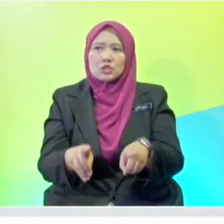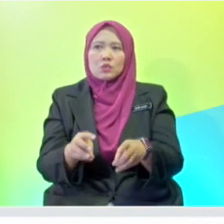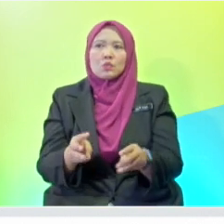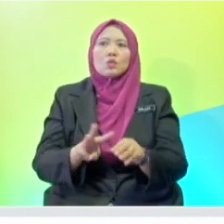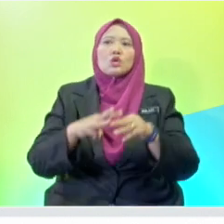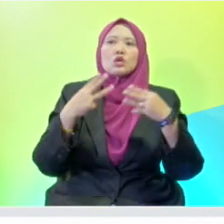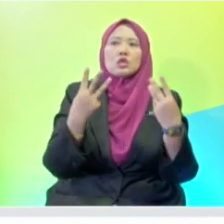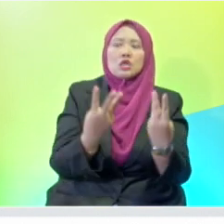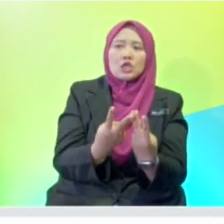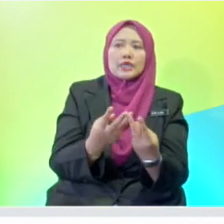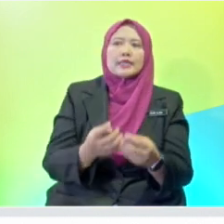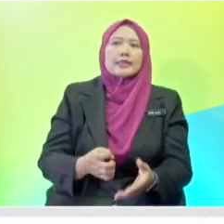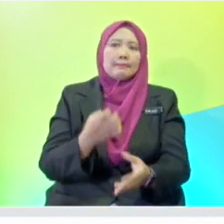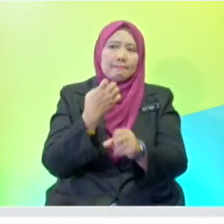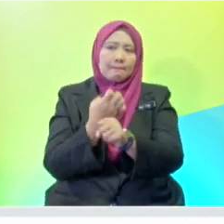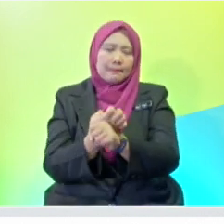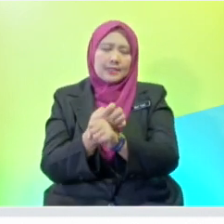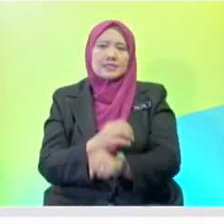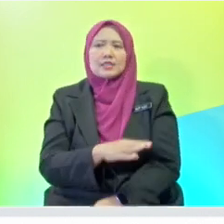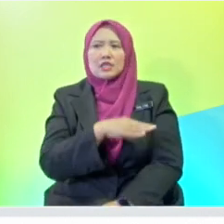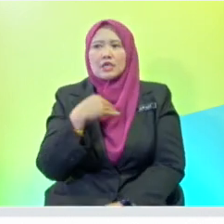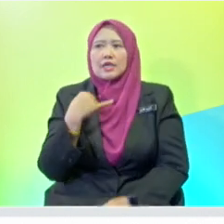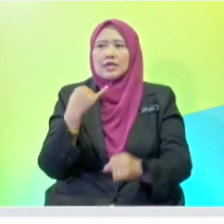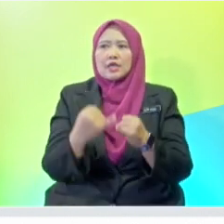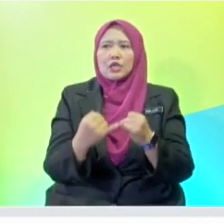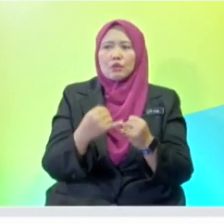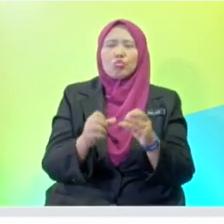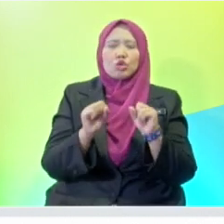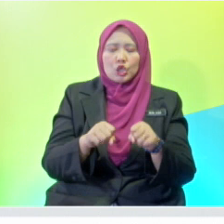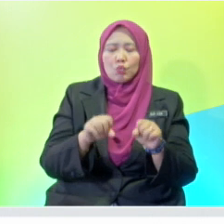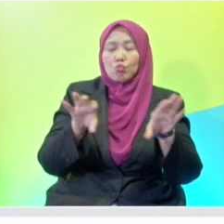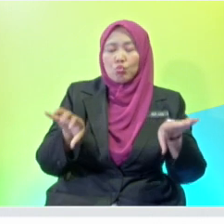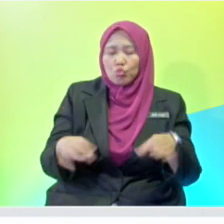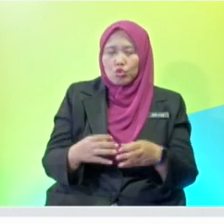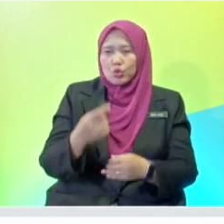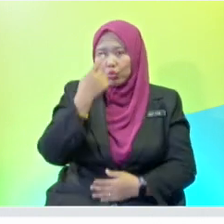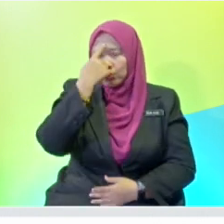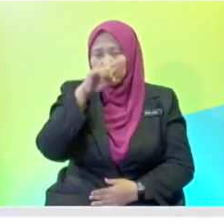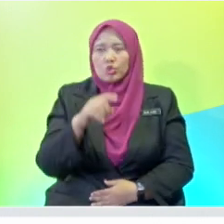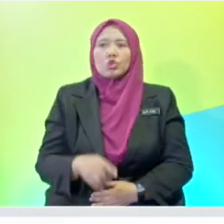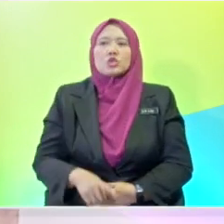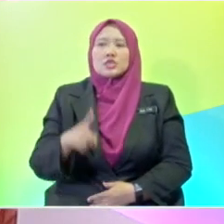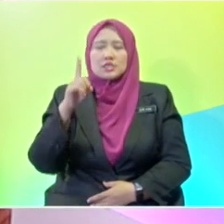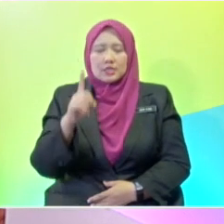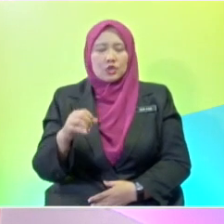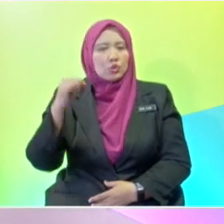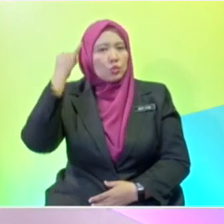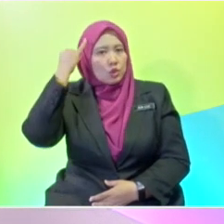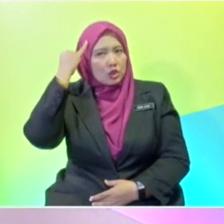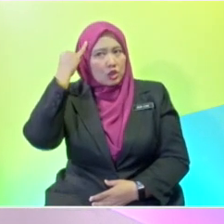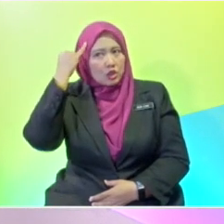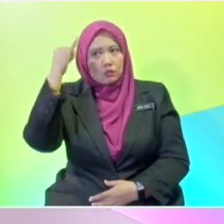yang diadaptasi yang diaplikasikannya dari pengurusan Juliet triknya mereka pelajari oke itu